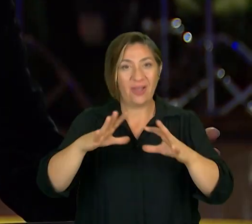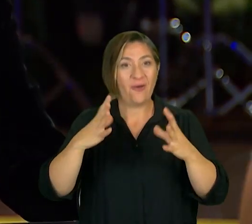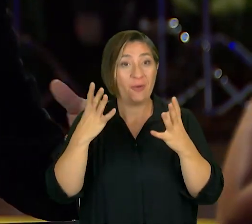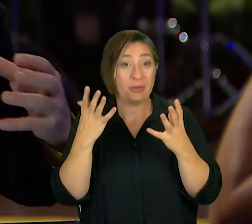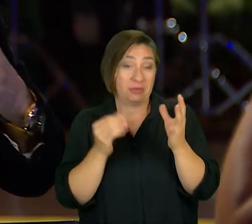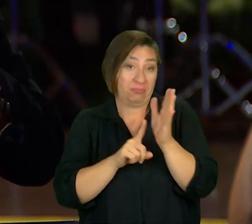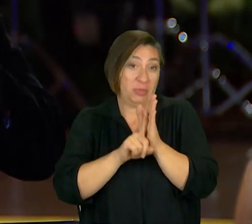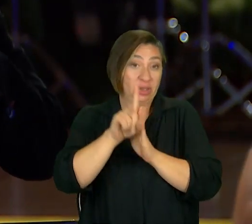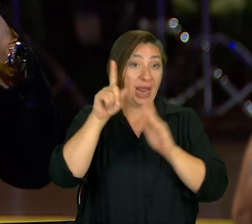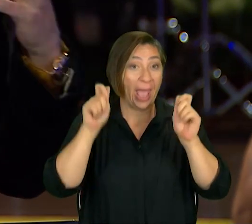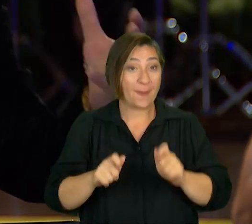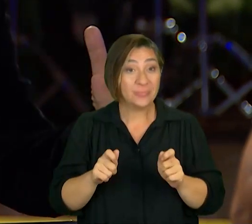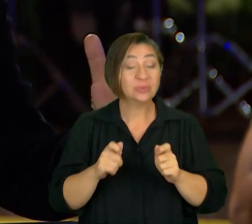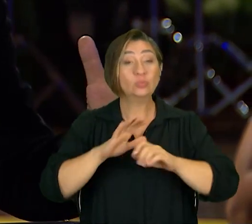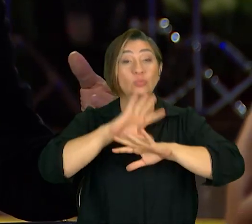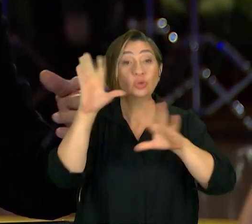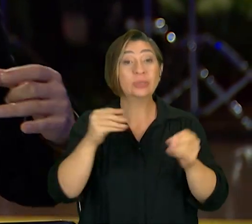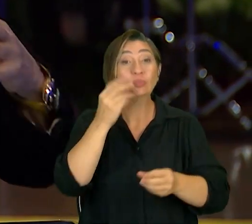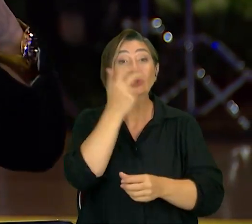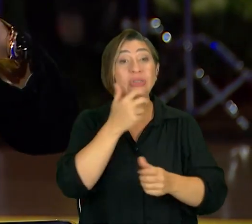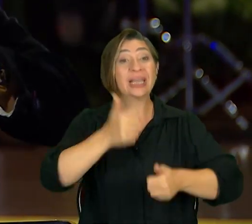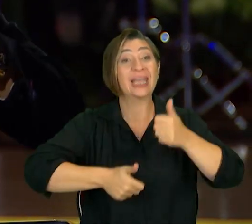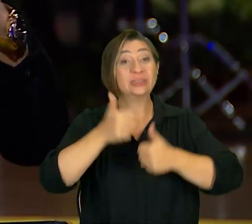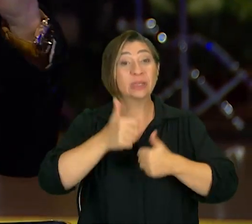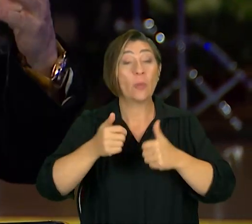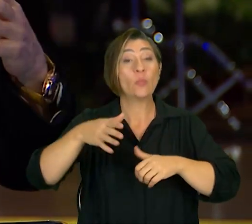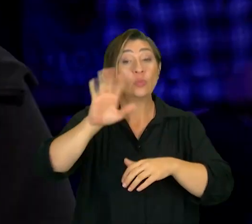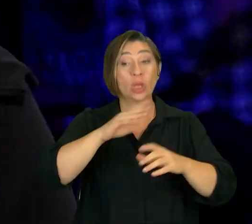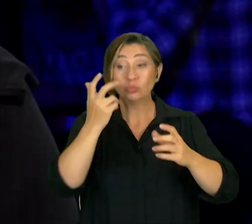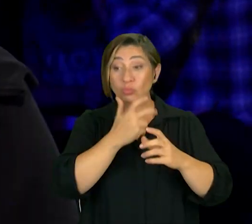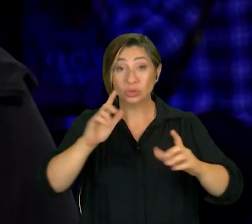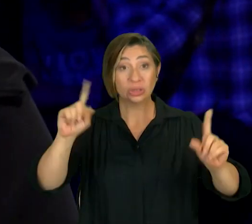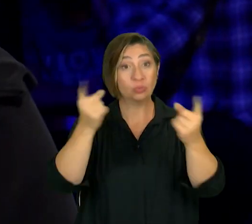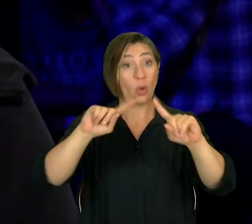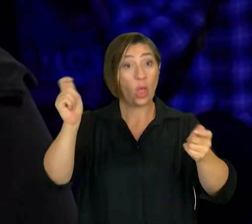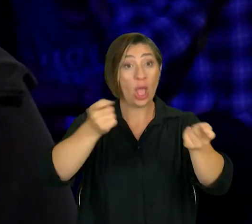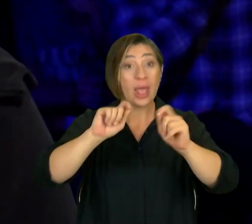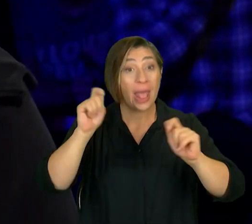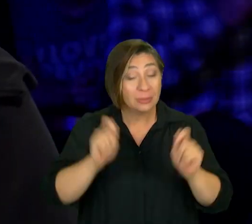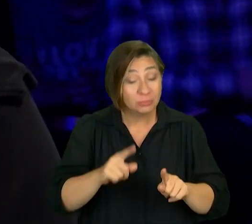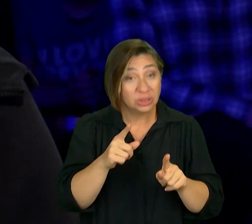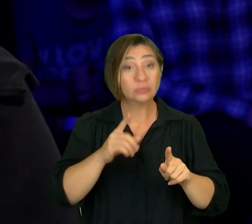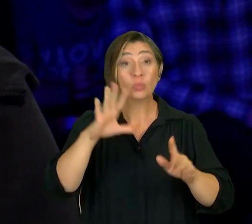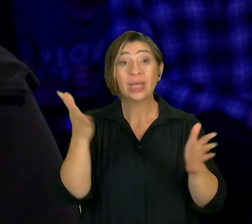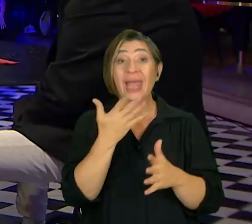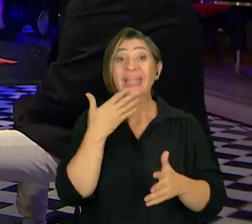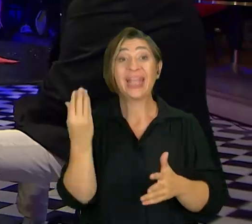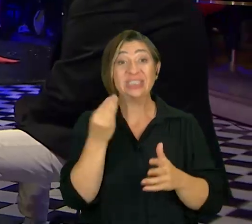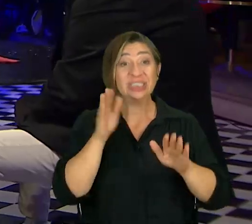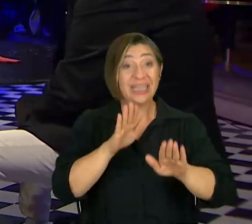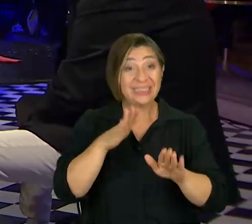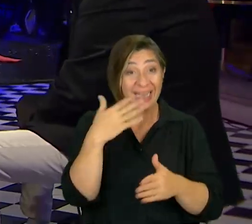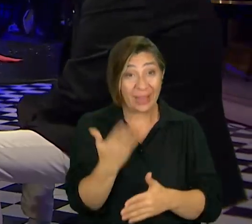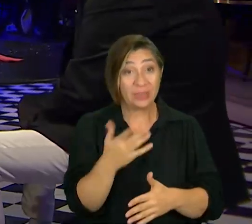etmiş. Bütün müzik yarışmalarında bütün orkestraları yönetmiş, bu kadar genci